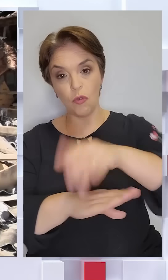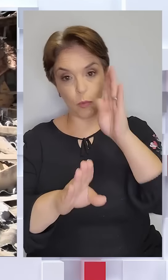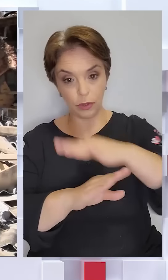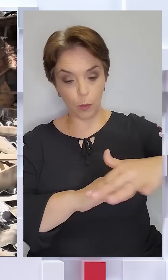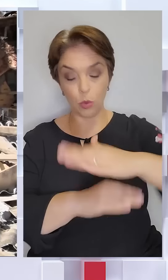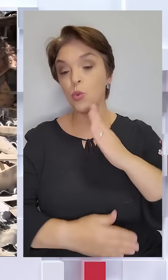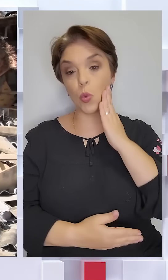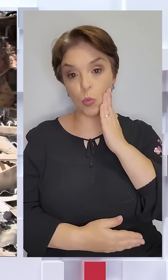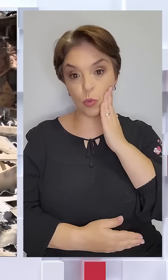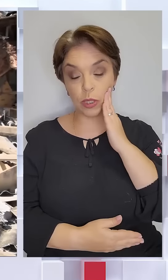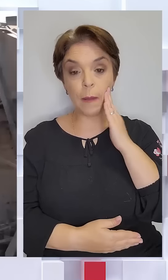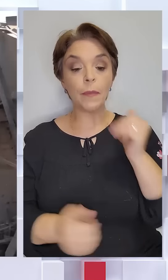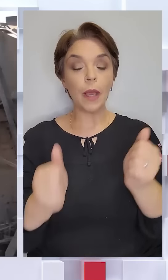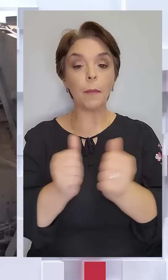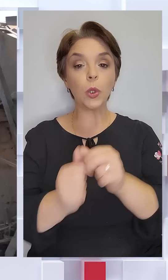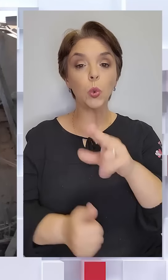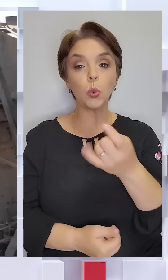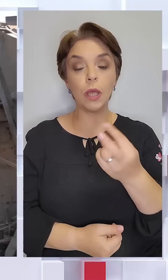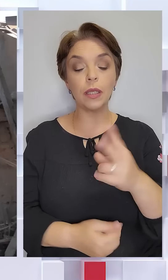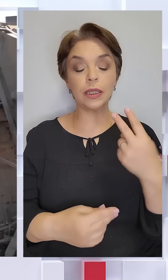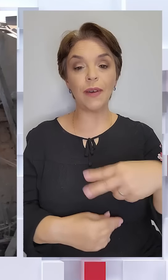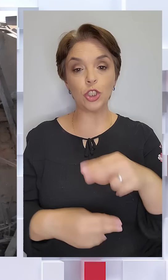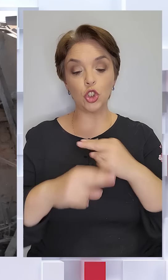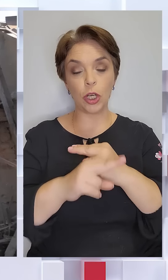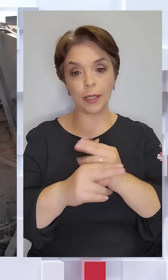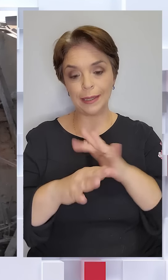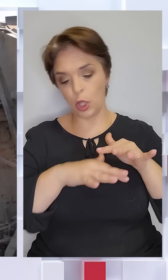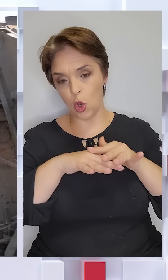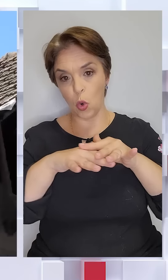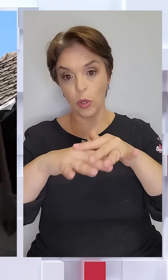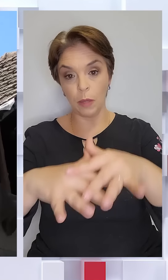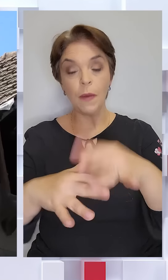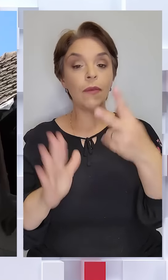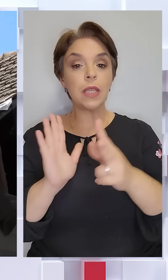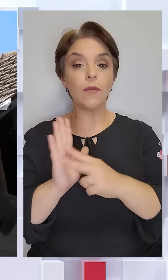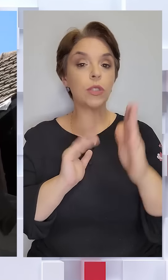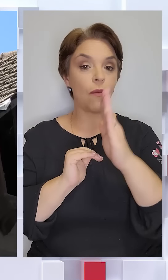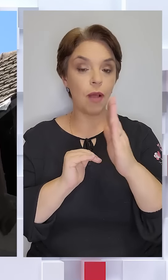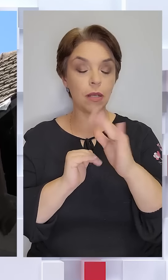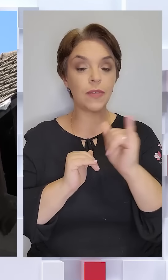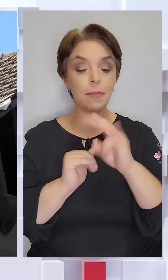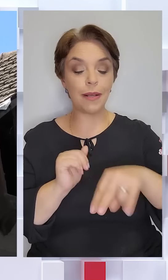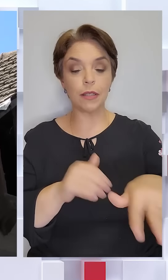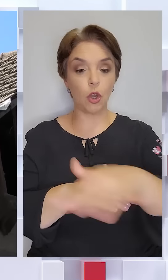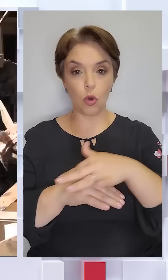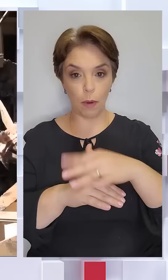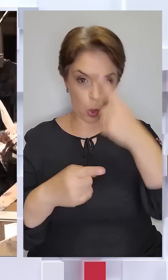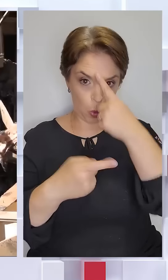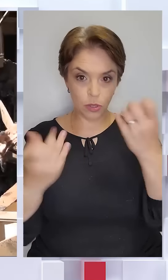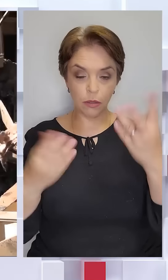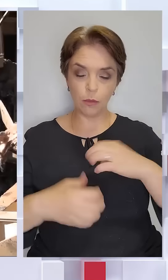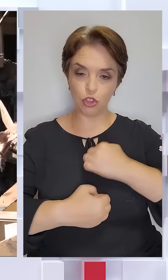повітряний простір Румунії. На Придунав'я два десятки шахедів летіли роями. 28 вересня в Ізмаїльській громаді оголосили